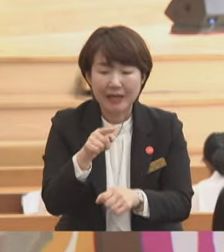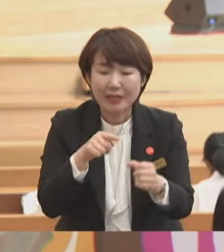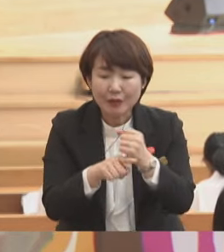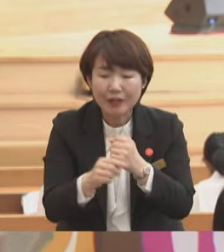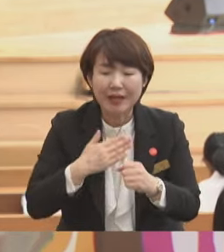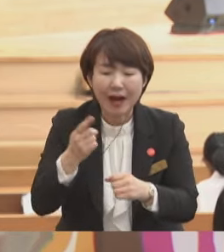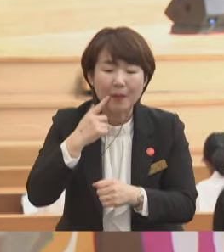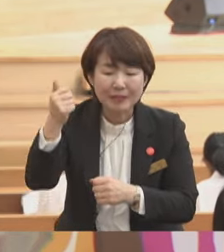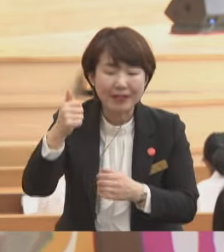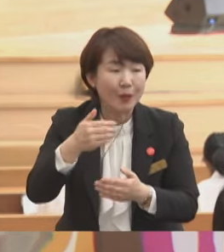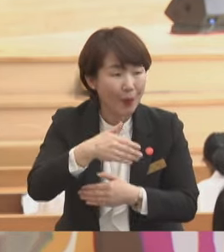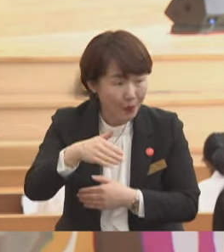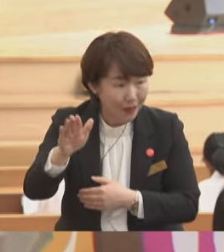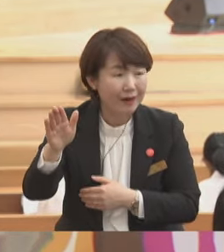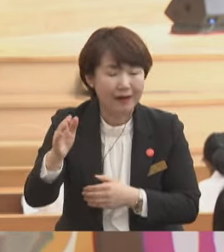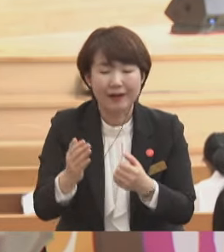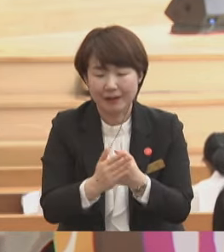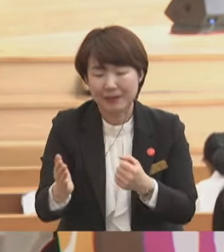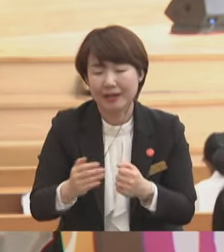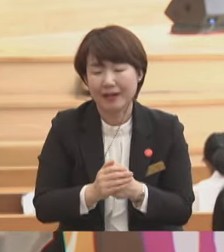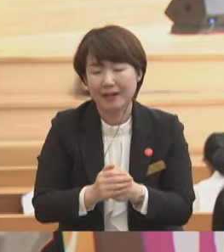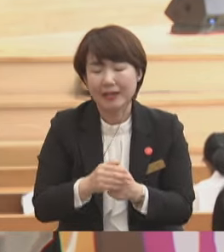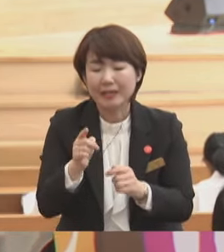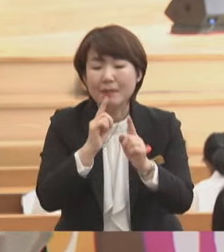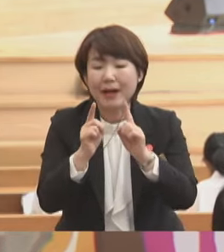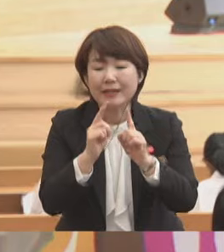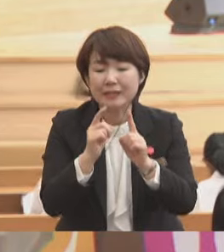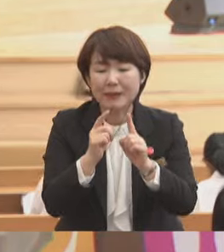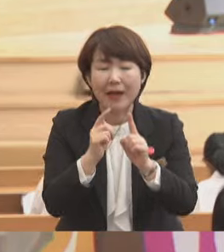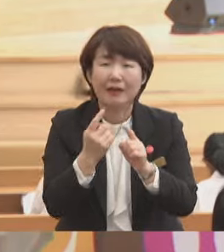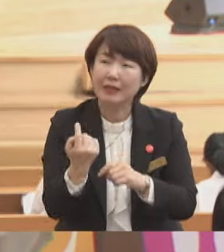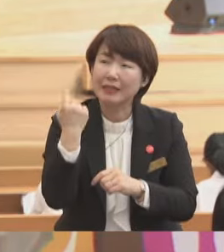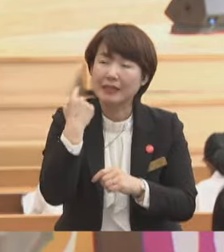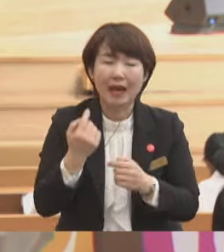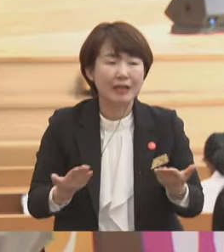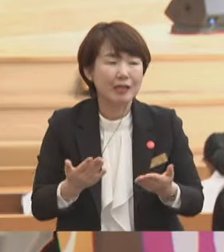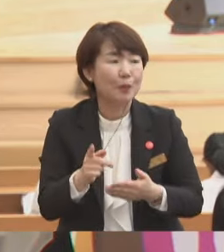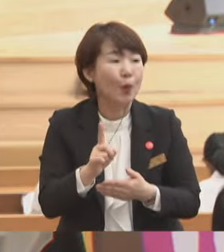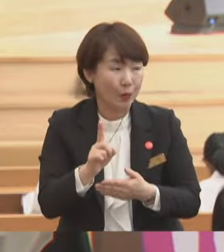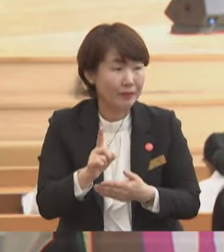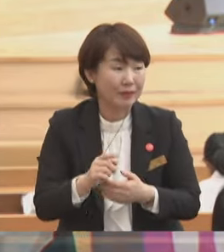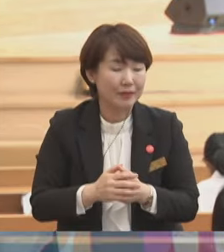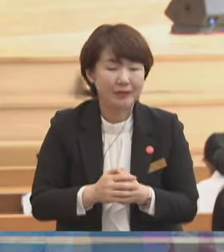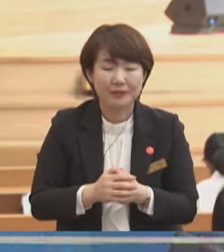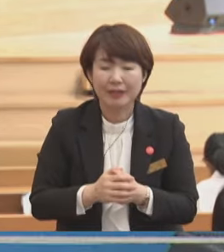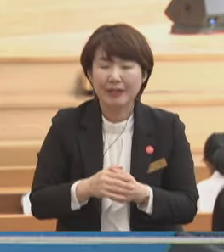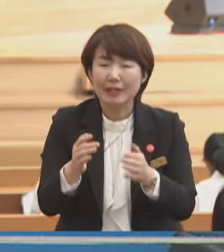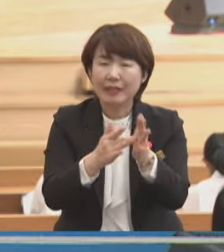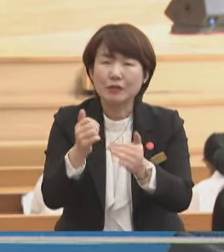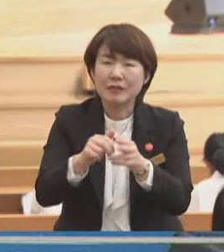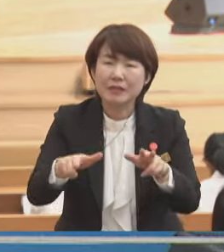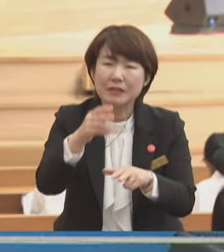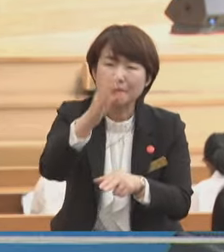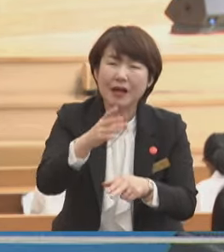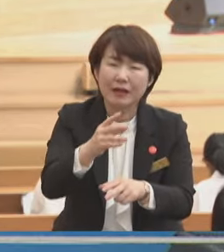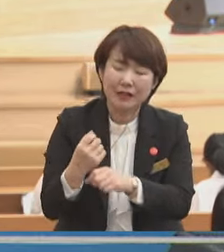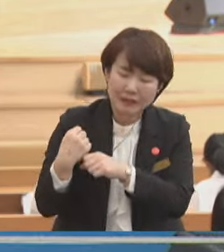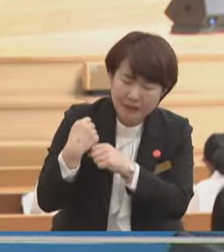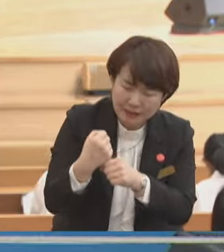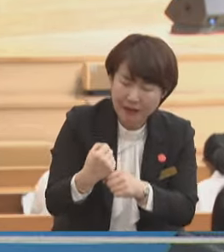감이라 아멘이 말씀은 배경에 대한 이해가 좀 필요해요 예수님이 이제 십자가를 지신다 그러면서 이제 십자가를